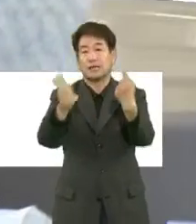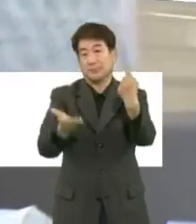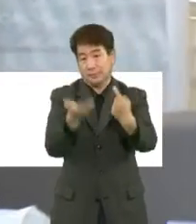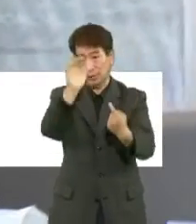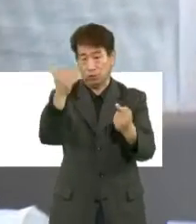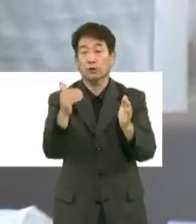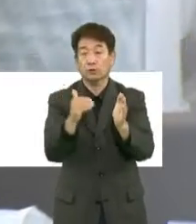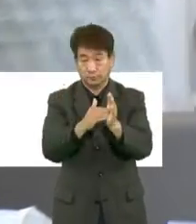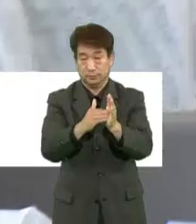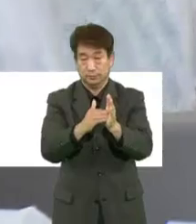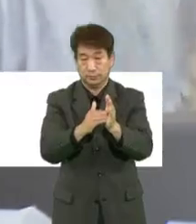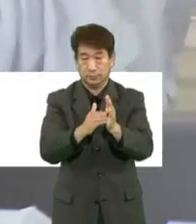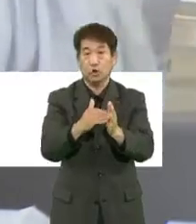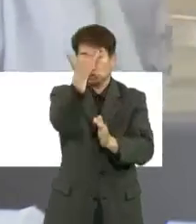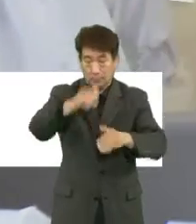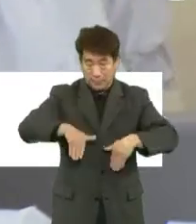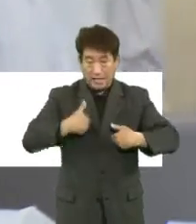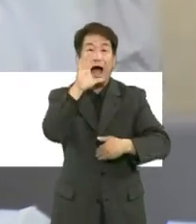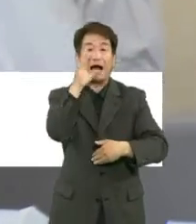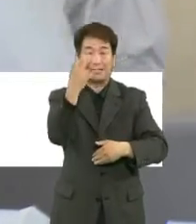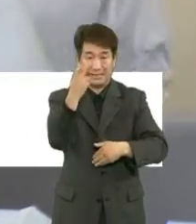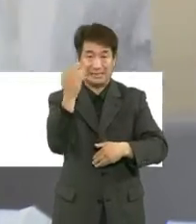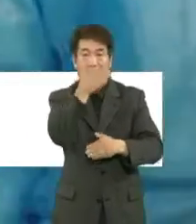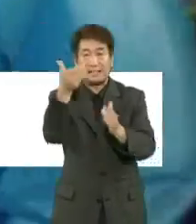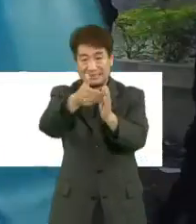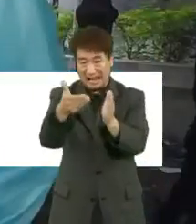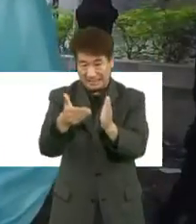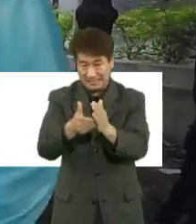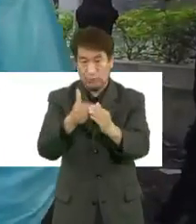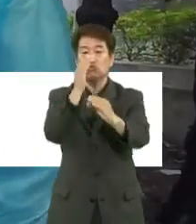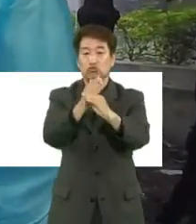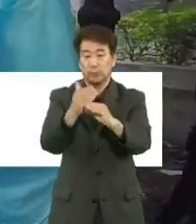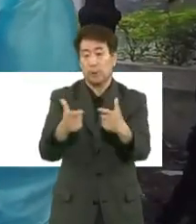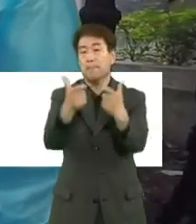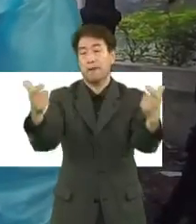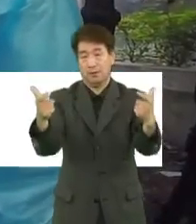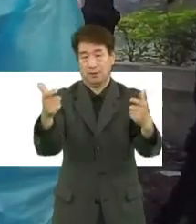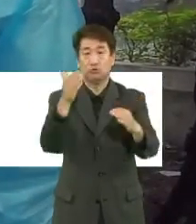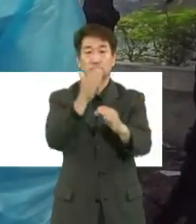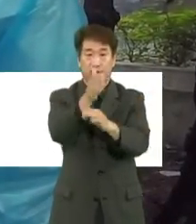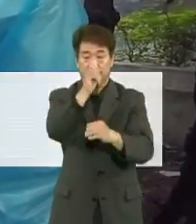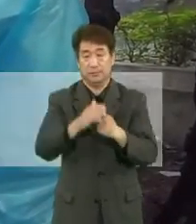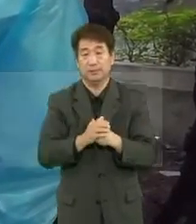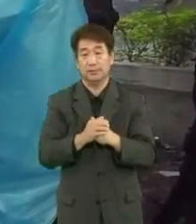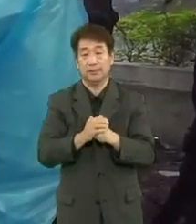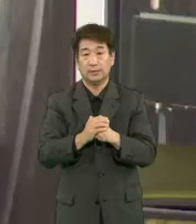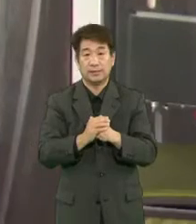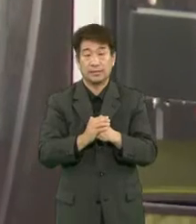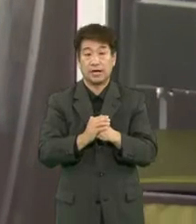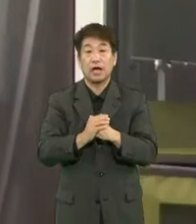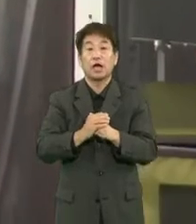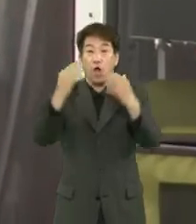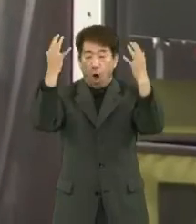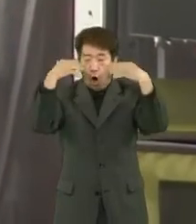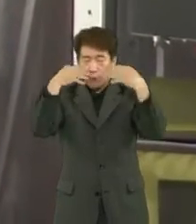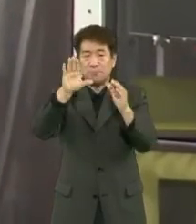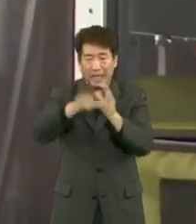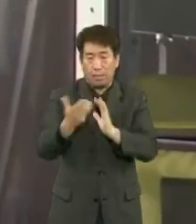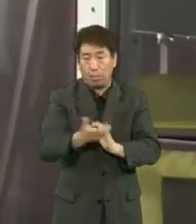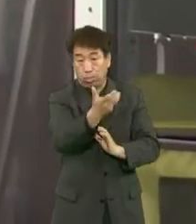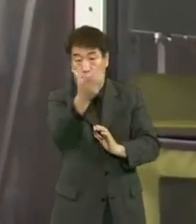충남 에선 천안과 아산 당진 을 중심으로 확산 제가 진행되고 있습니다 보건당국은 여름 처이 동냥 증가와